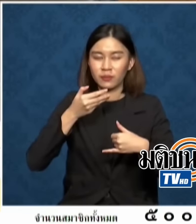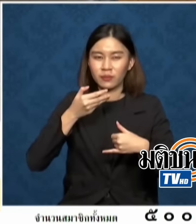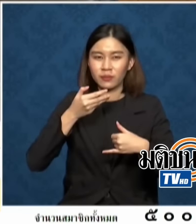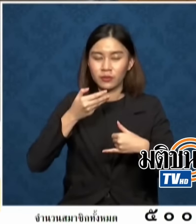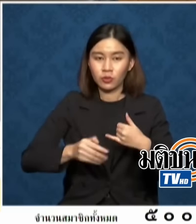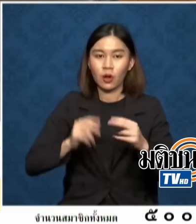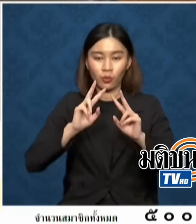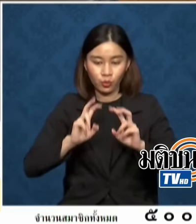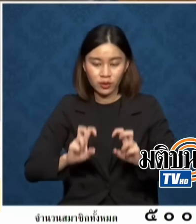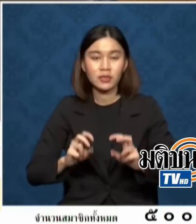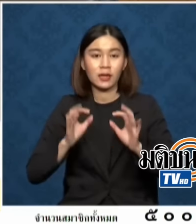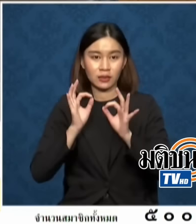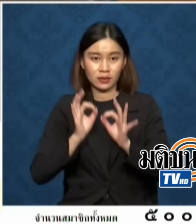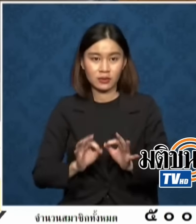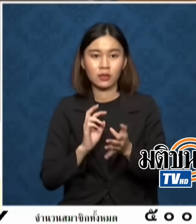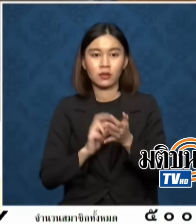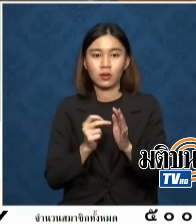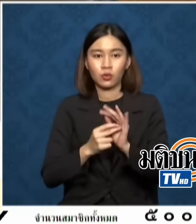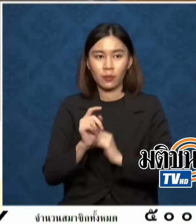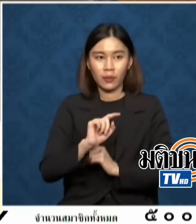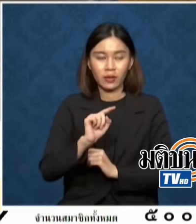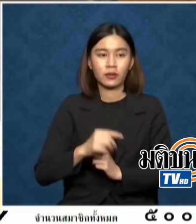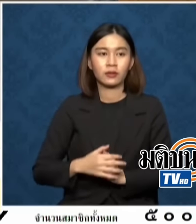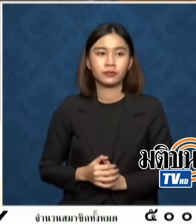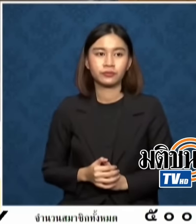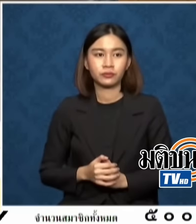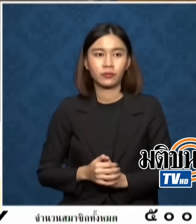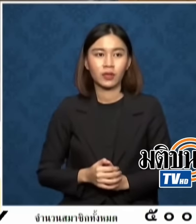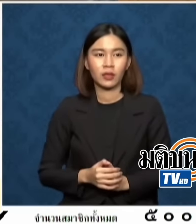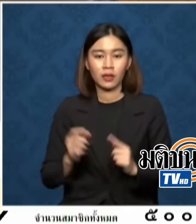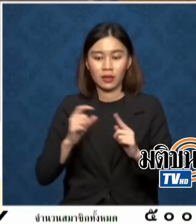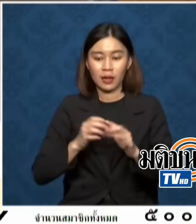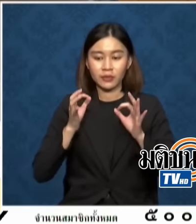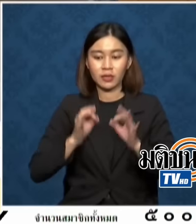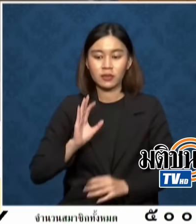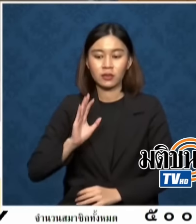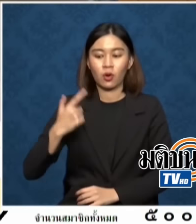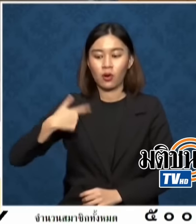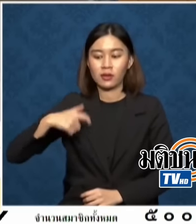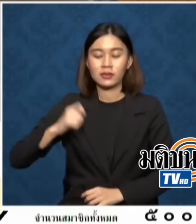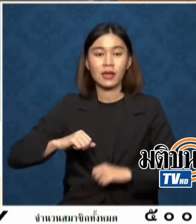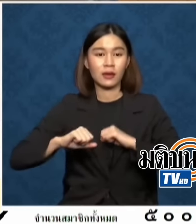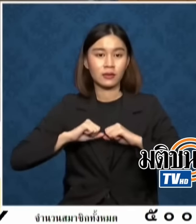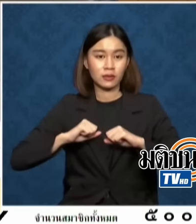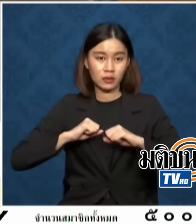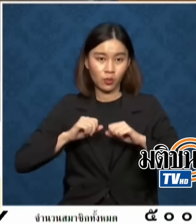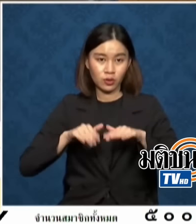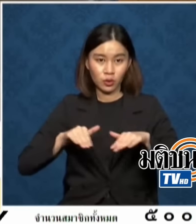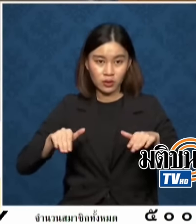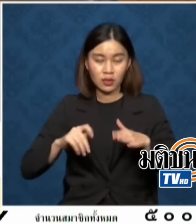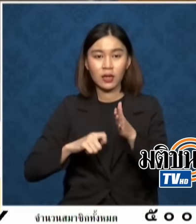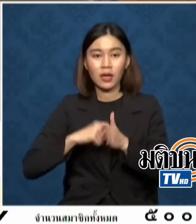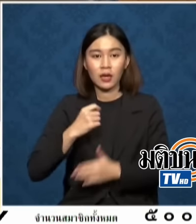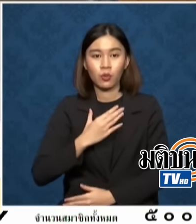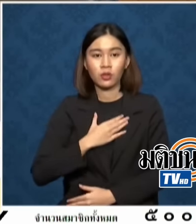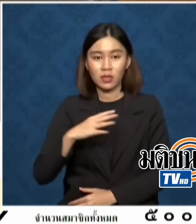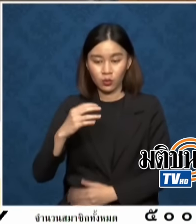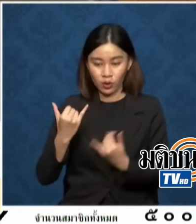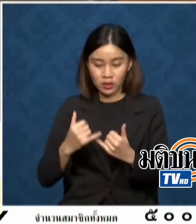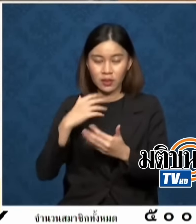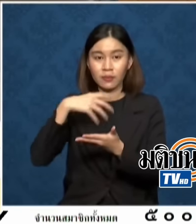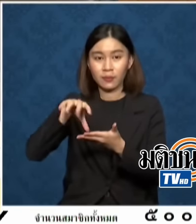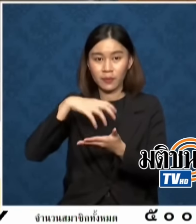ที่วินิจฉัยมานะคะอันนี้คือคำตัดสินของศาลเยาวชนนะคะเหตุผลที่ดิฉันมาพู